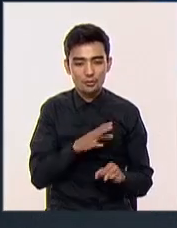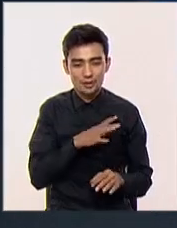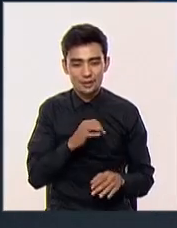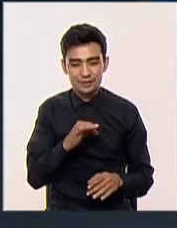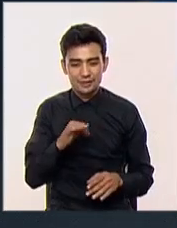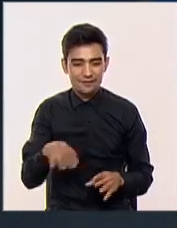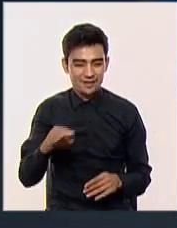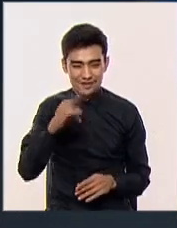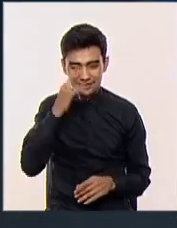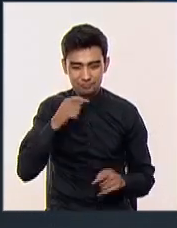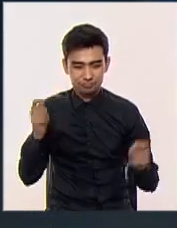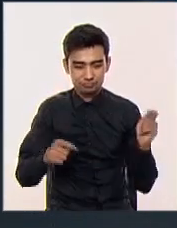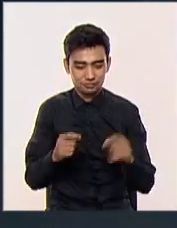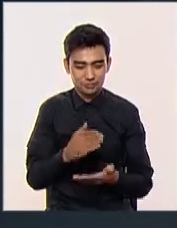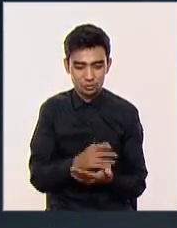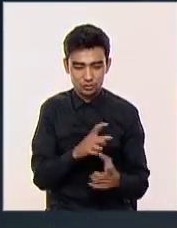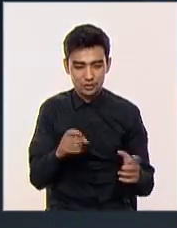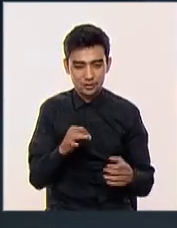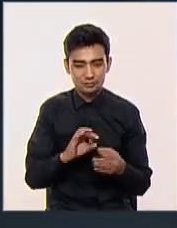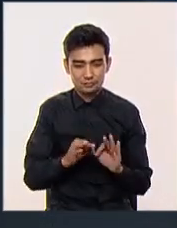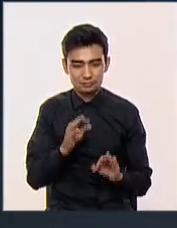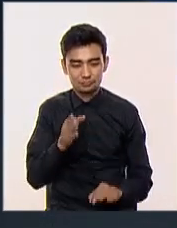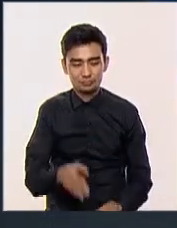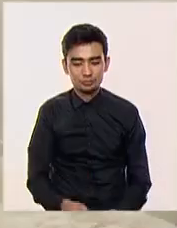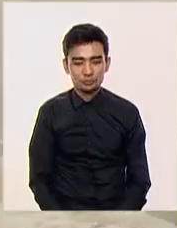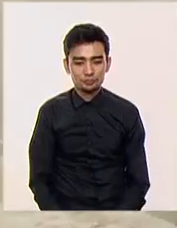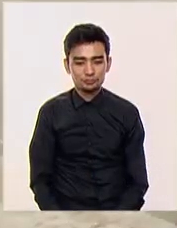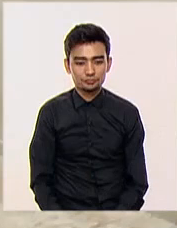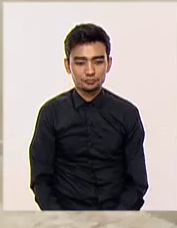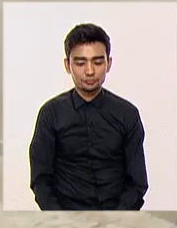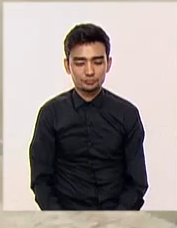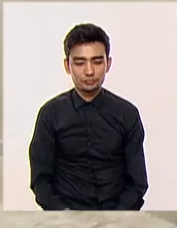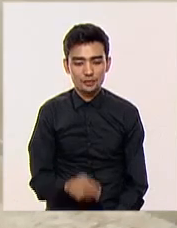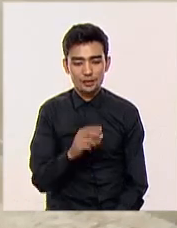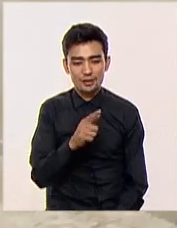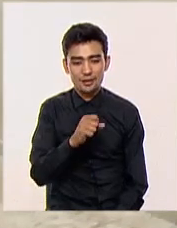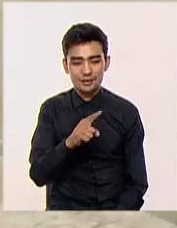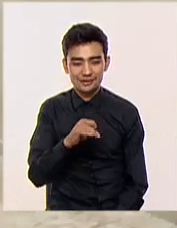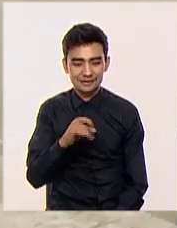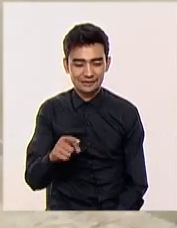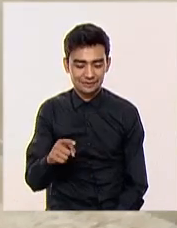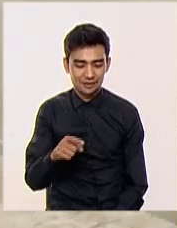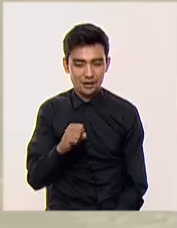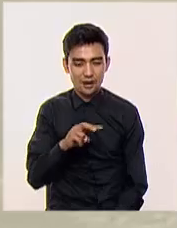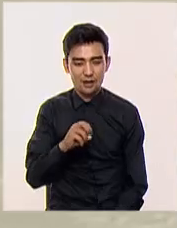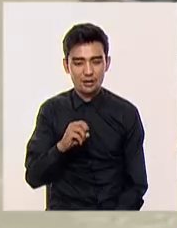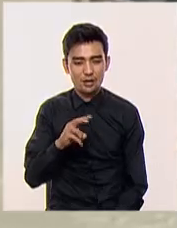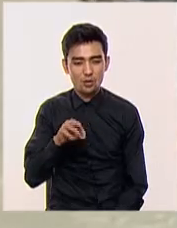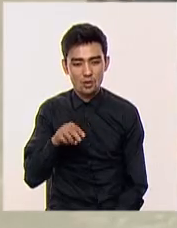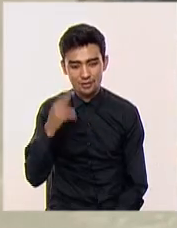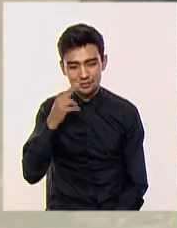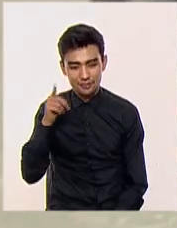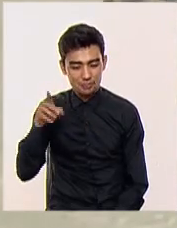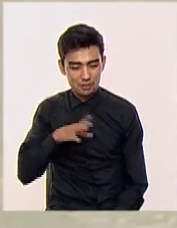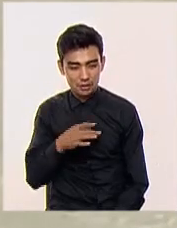со всего Казахстана? Все подробности у Нины Шапо. Газиз Казикенов приехал в Ауилия-Коль из столицы. Строительная